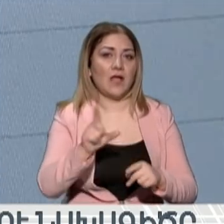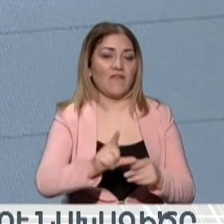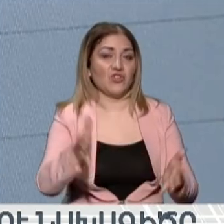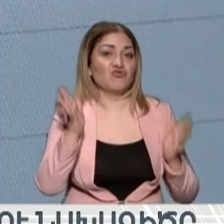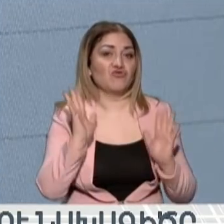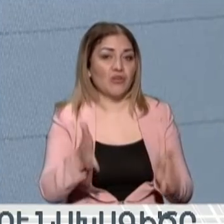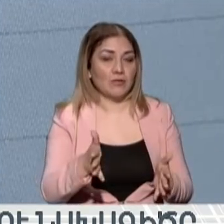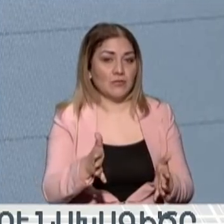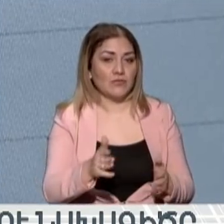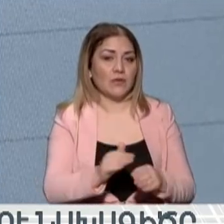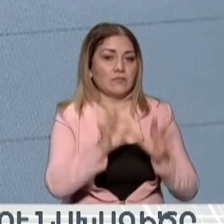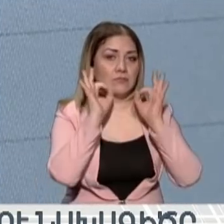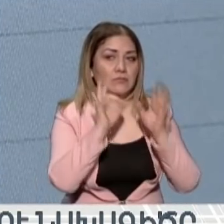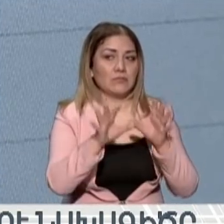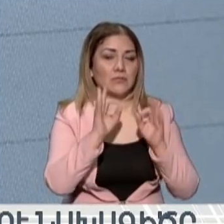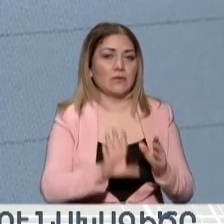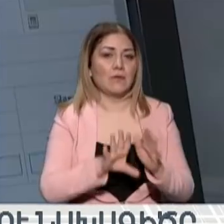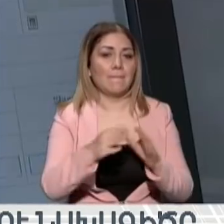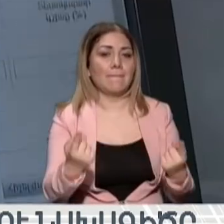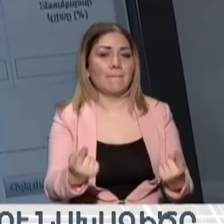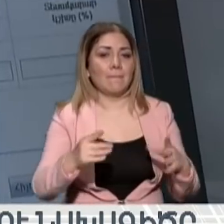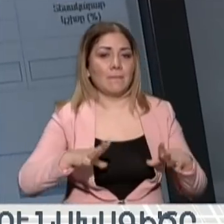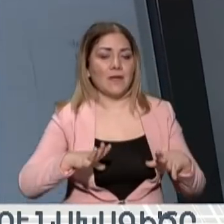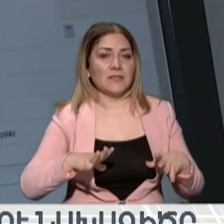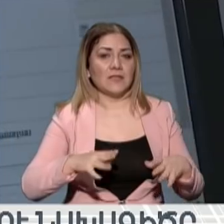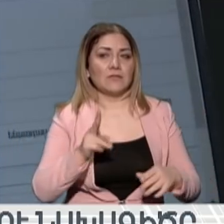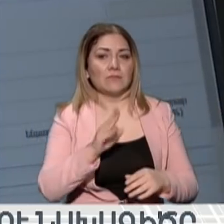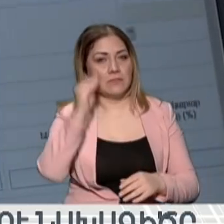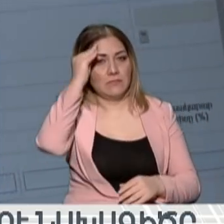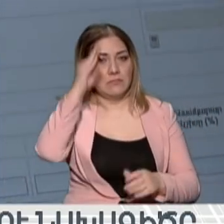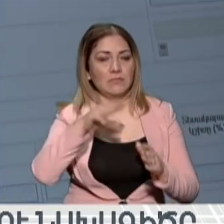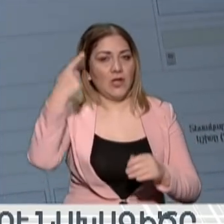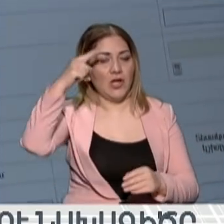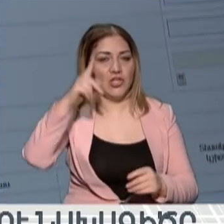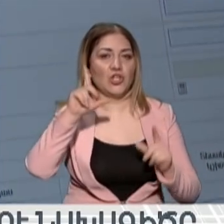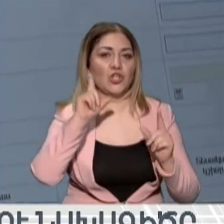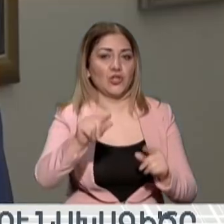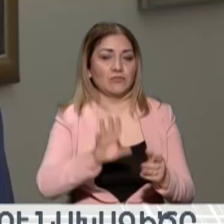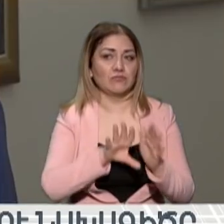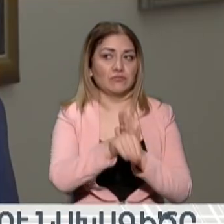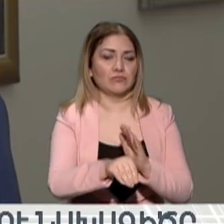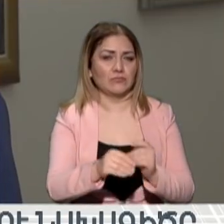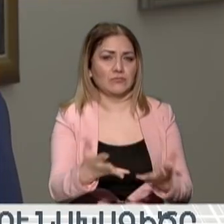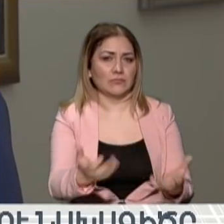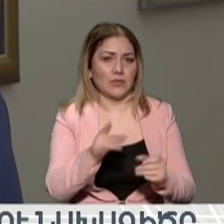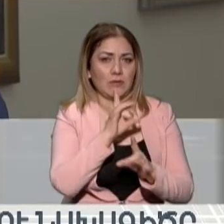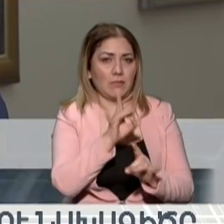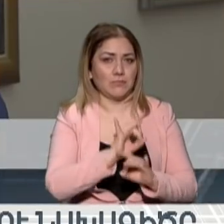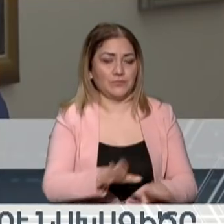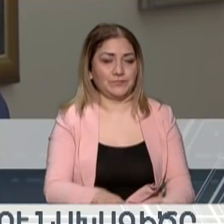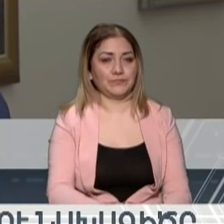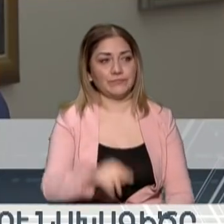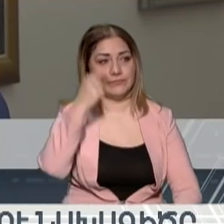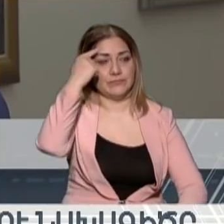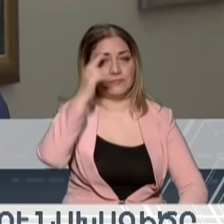է։ Արտոնությունների դաշտ խցկվող խոշոր բիզնեսին հանդուրժել չեն պատրաստվում, ասում է ֆինանսների փոխնախարարը։ Մտածում ենք, որ